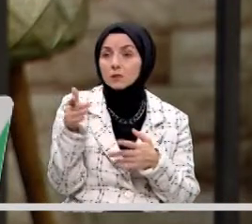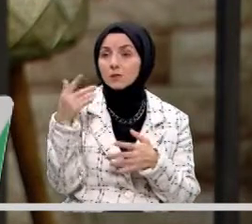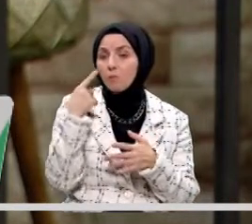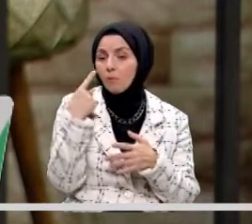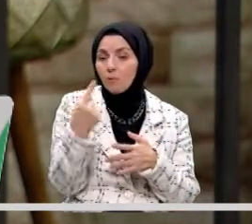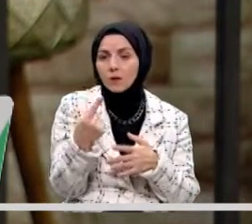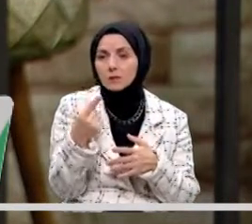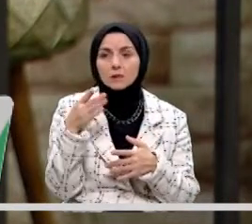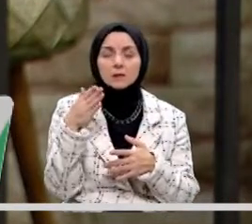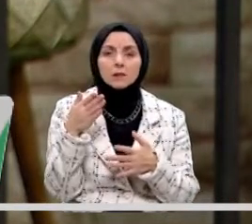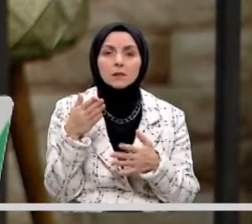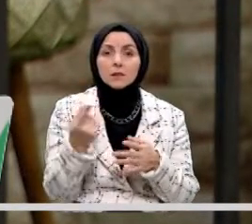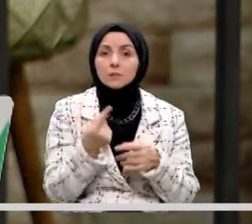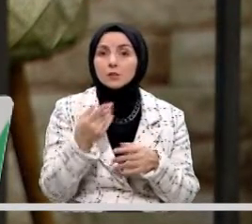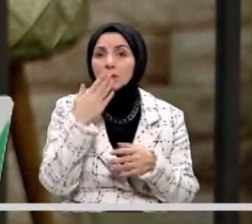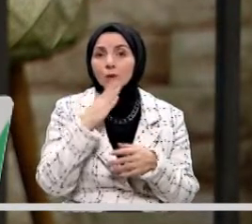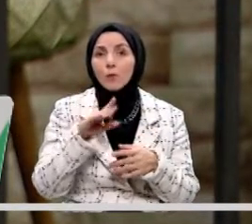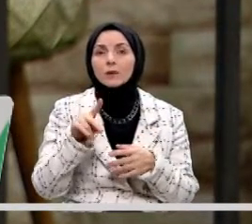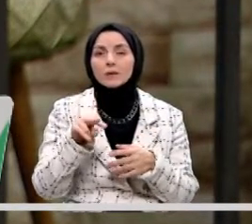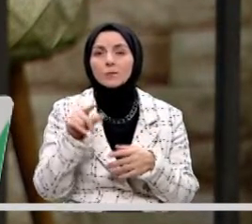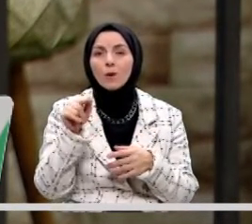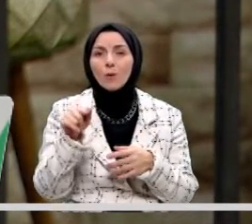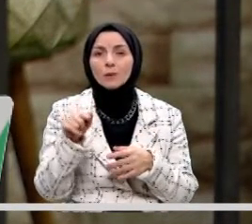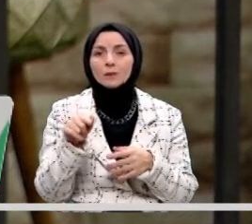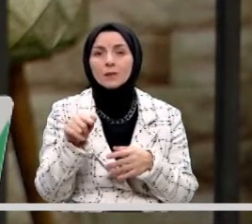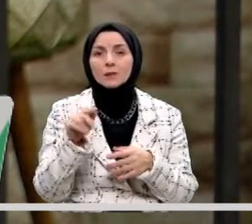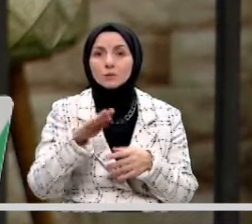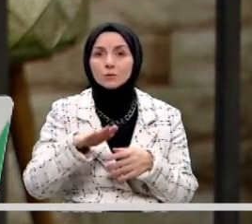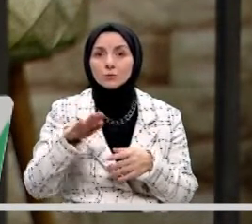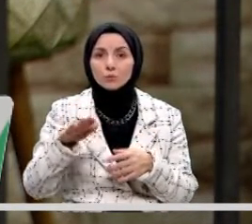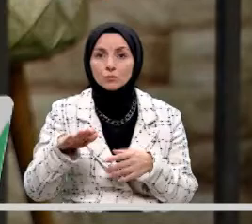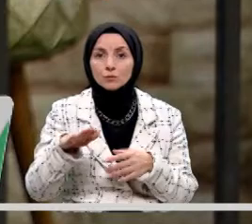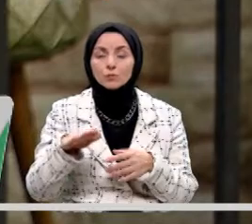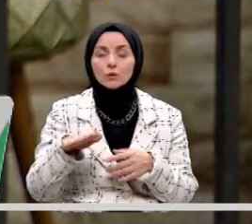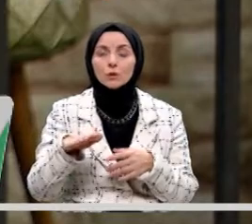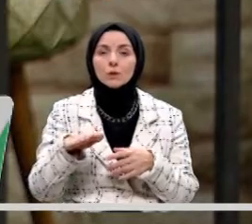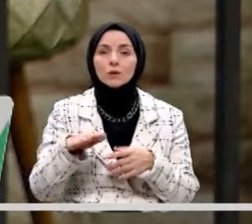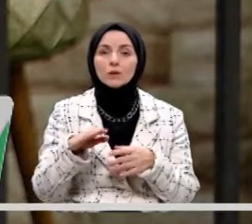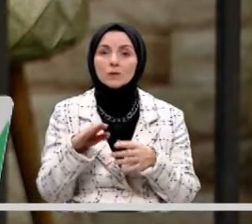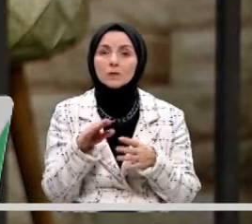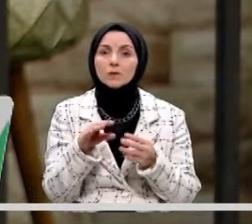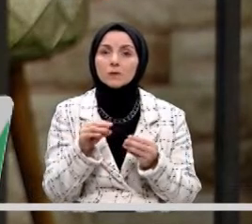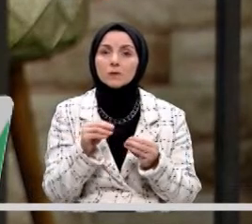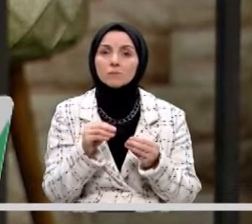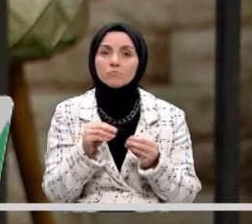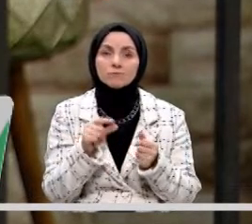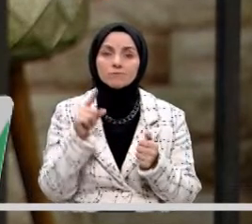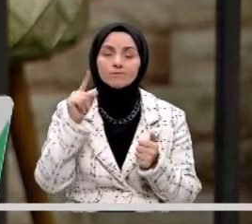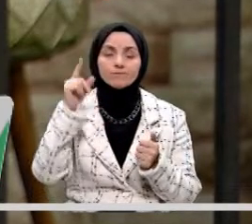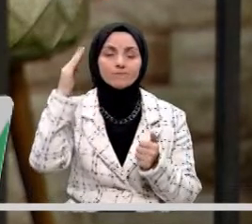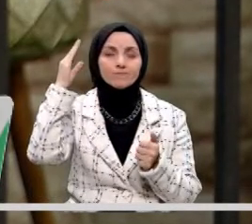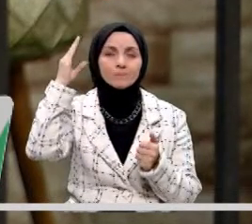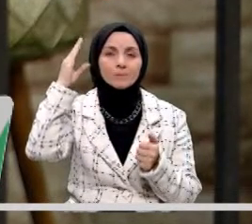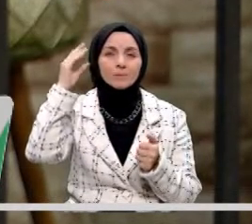ki değilse gibi orada çocuğun programı olduğunu unutmayalım bunları Yani biz Aslında normal bir konuşma yapıyoruz